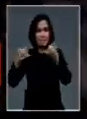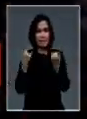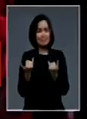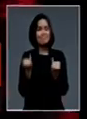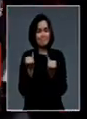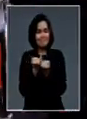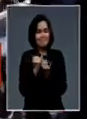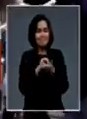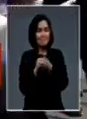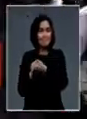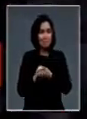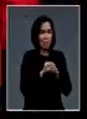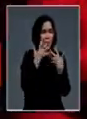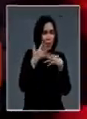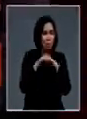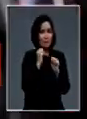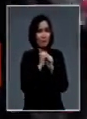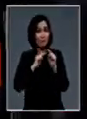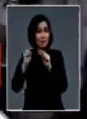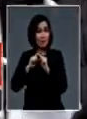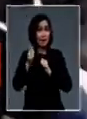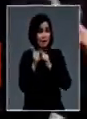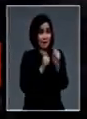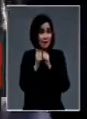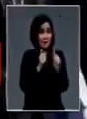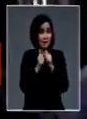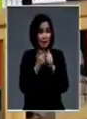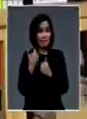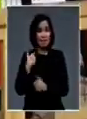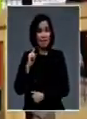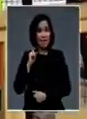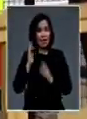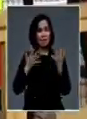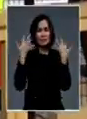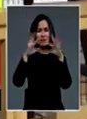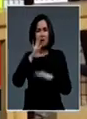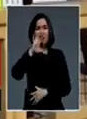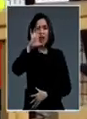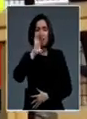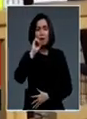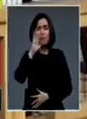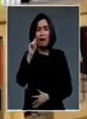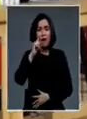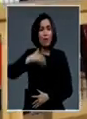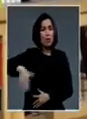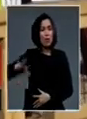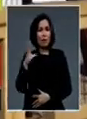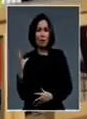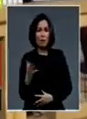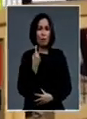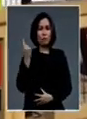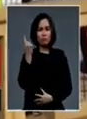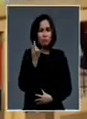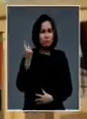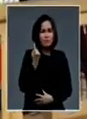ขึ้นโดยระหว่างการแข่งขันเขาบอกถ้าฟังให้ดีเนี่ยบรรดากองเชียร์เขาตะโกนเลยบอกว่าพวกเราคือหนึ่งเดียวกัน